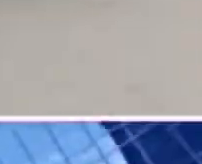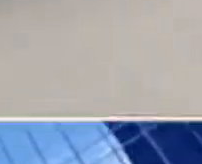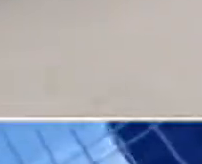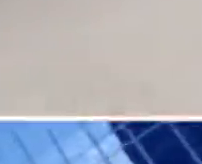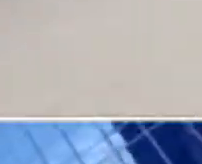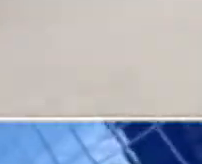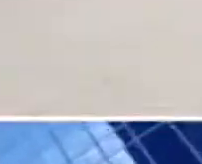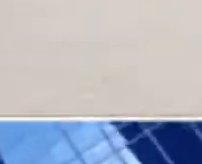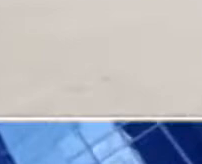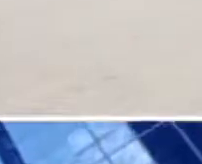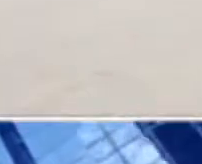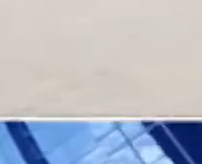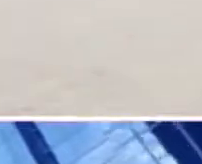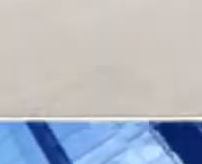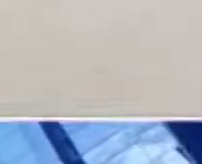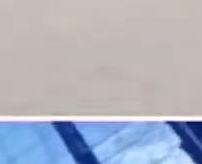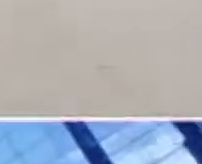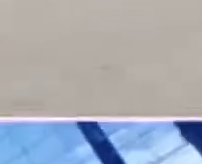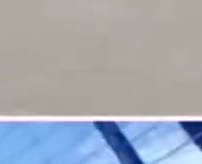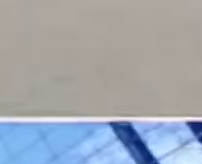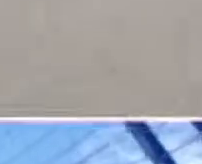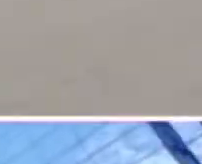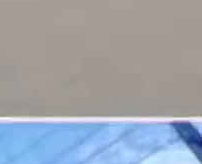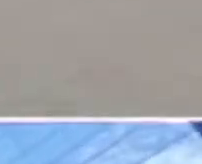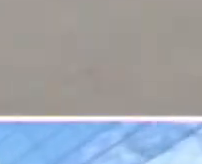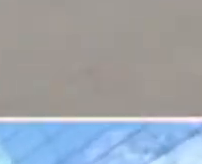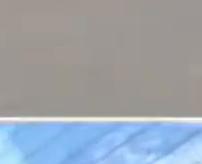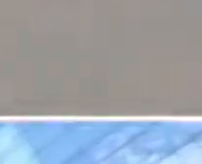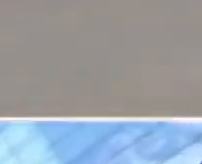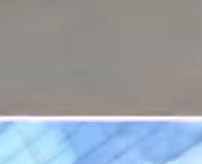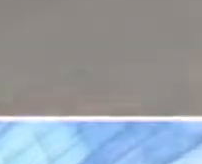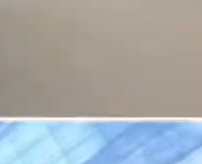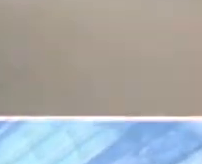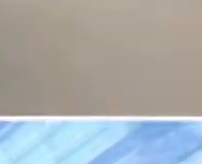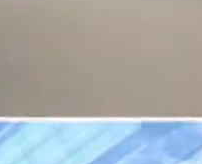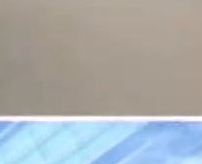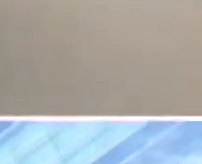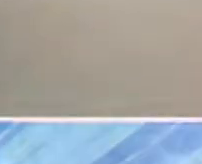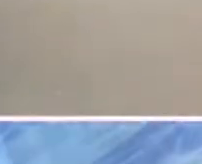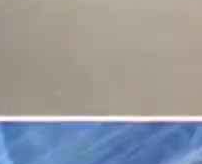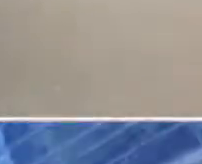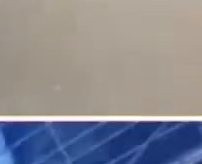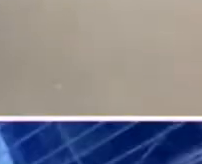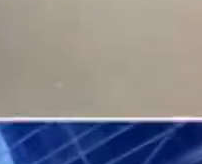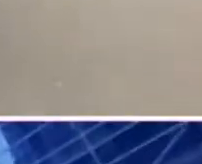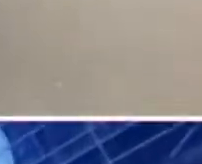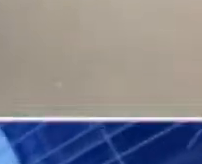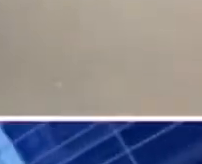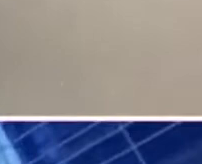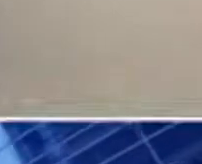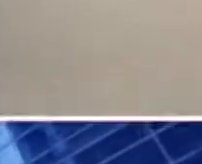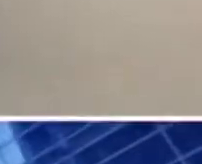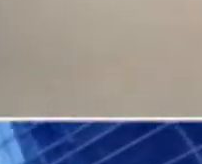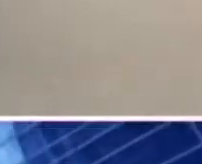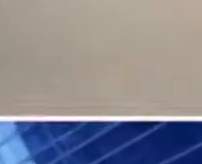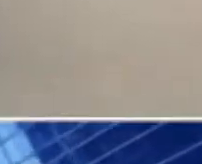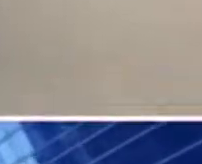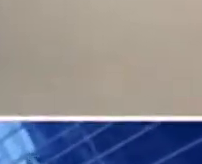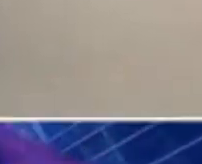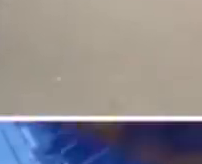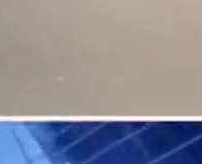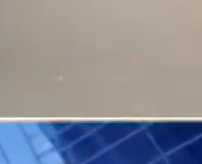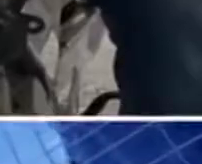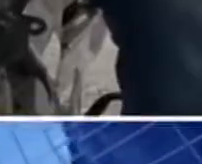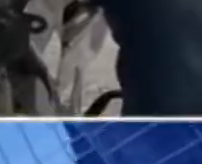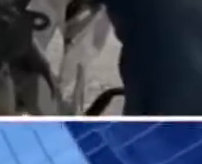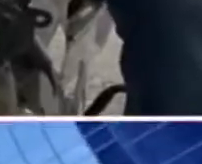melaporkan saat ini di bagian Selatan Surabaya berbatasan dengan Sidoarjo dimana pagi tadi saat aktivitas traffic lintas cukup padat dimana